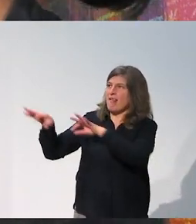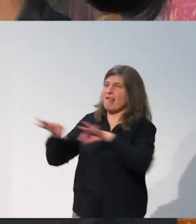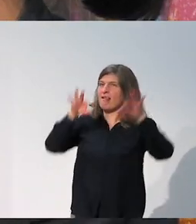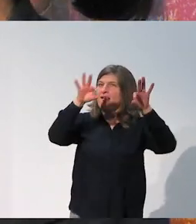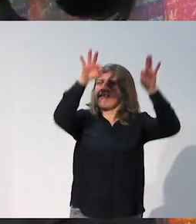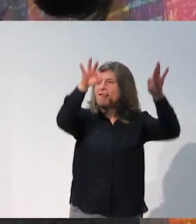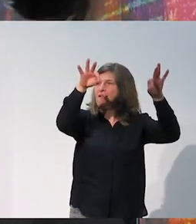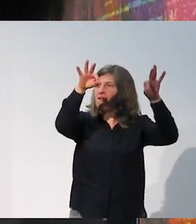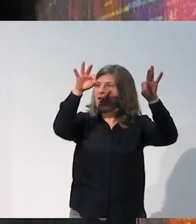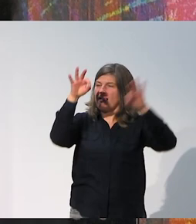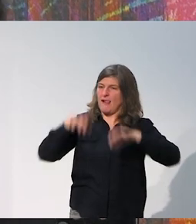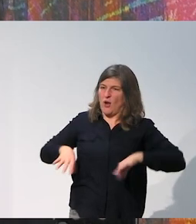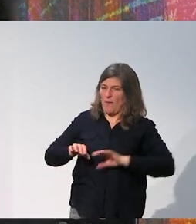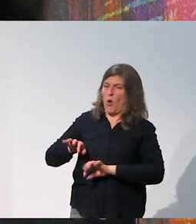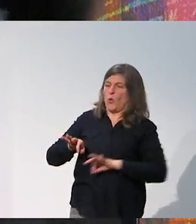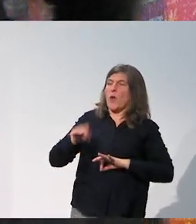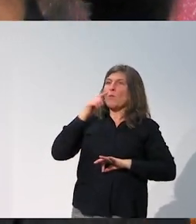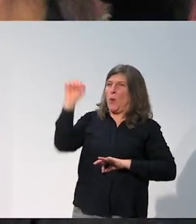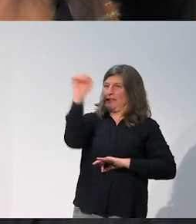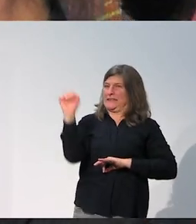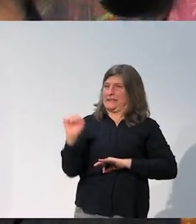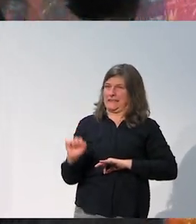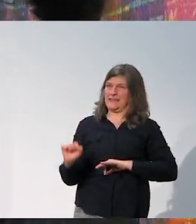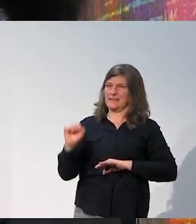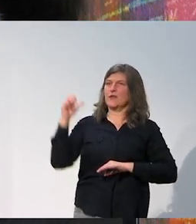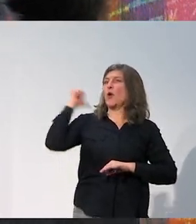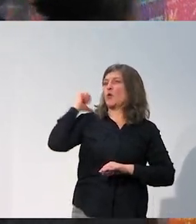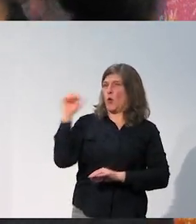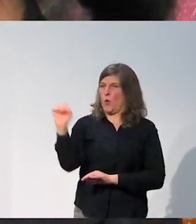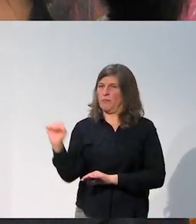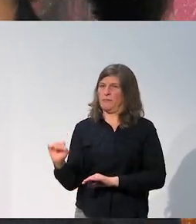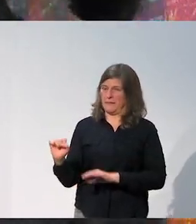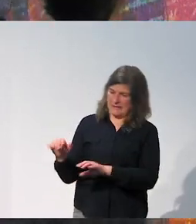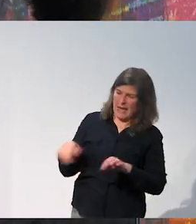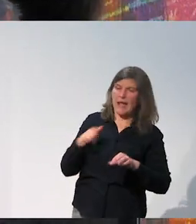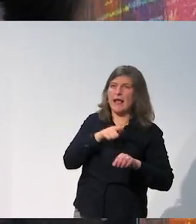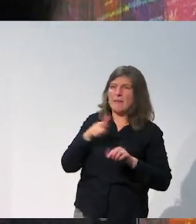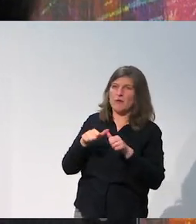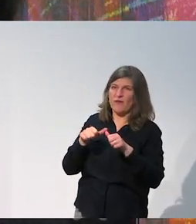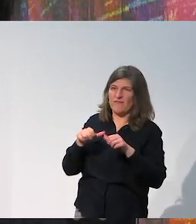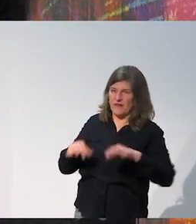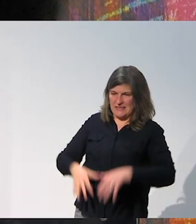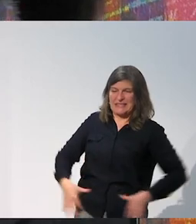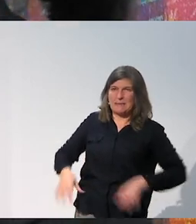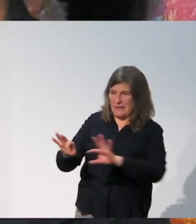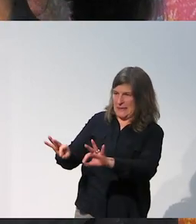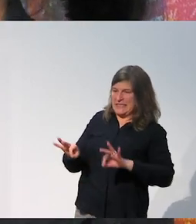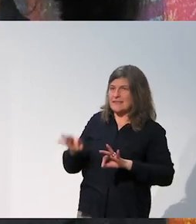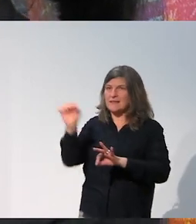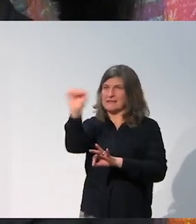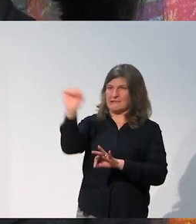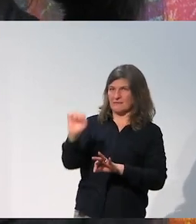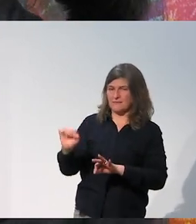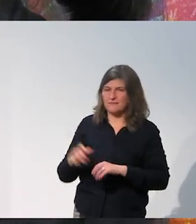oui. Et... Je veux qu'on parle des enfants, parce que ce sont aussi les enfants qui, là aussi,